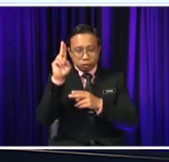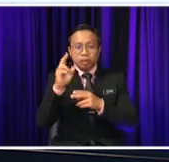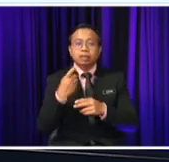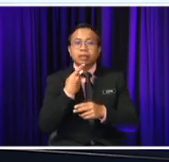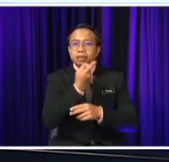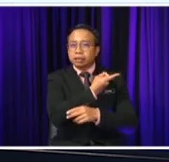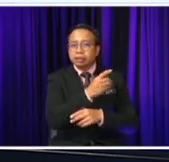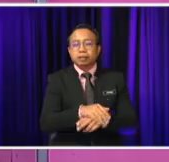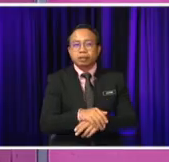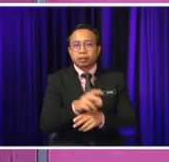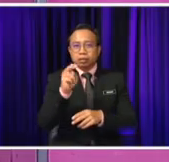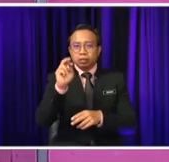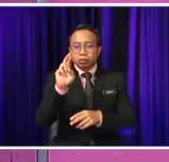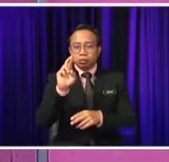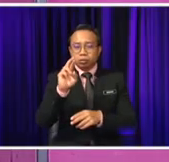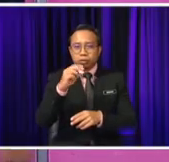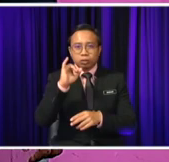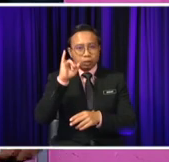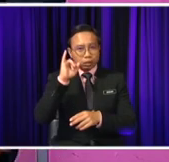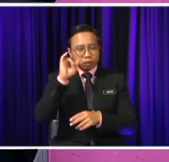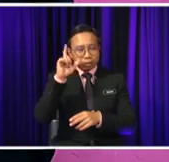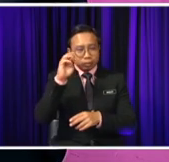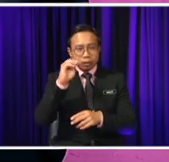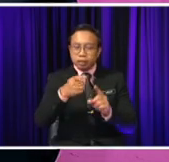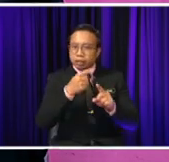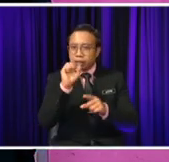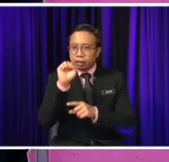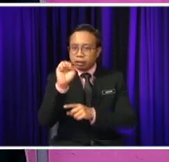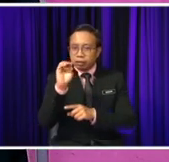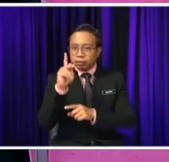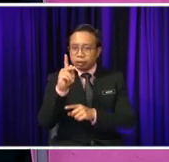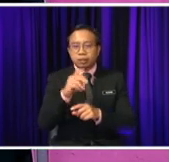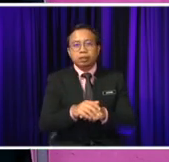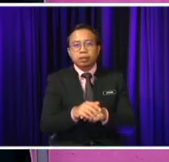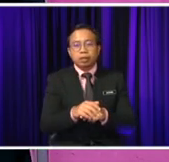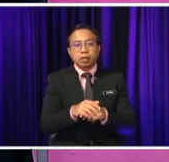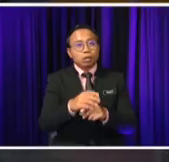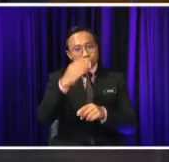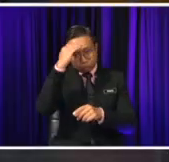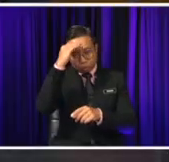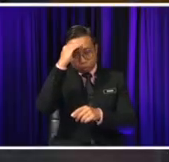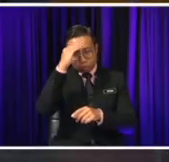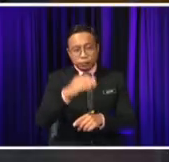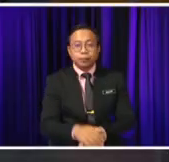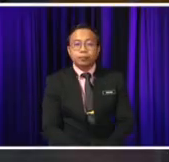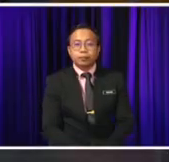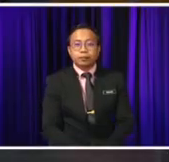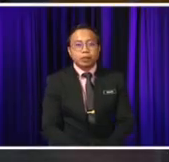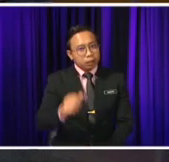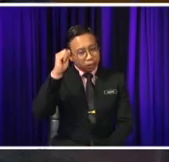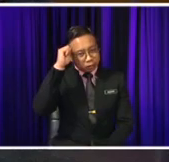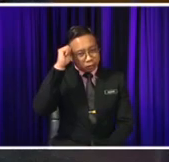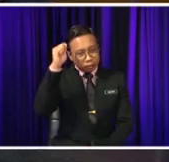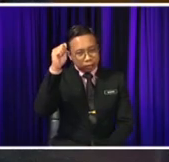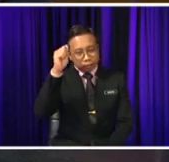Ustadz Nur Ilman Permata Jaya Batu Pahat Johor Assalamualaikum